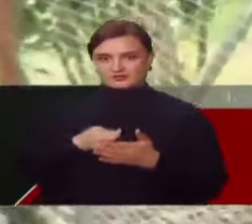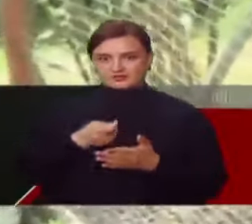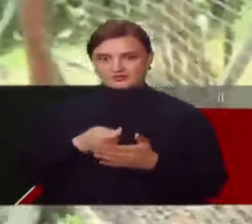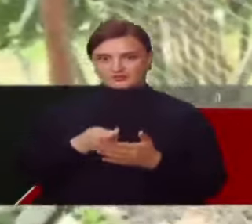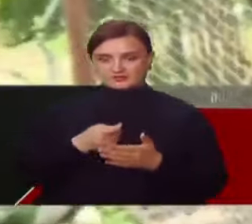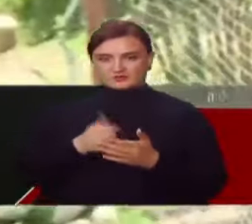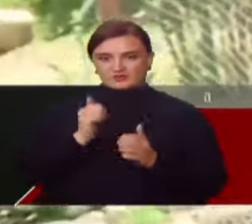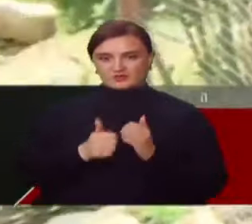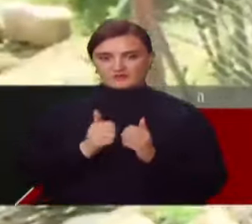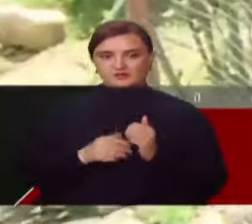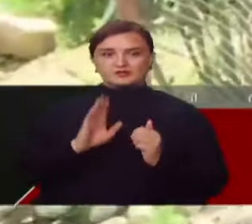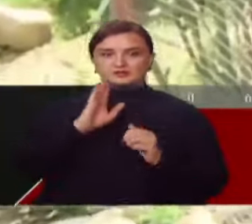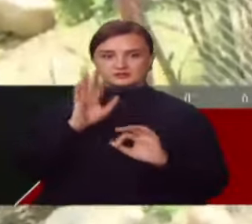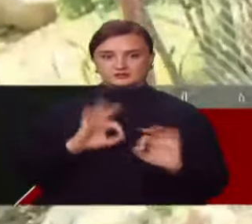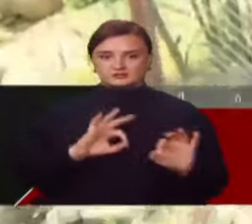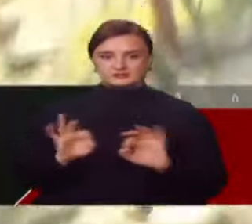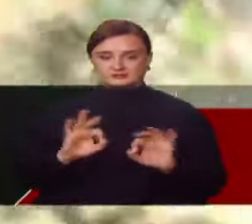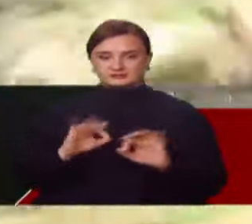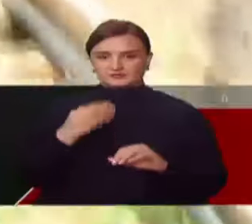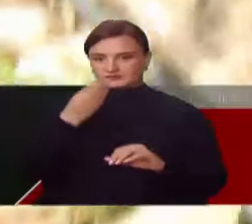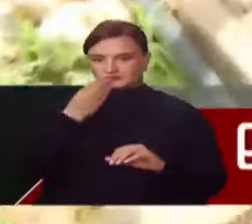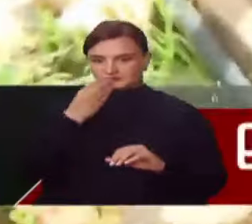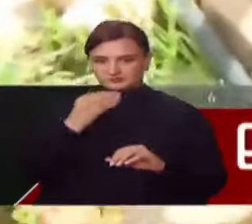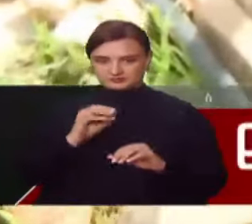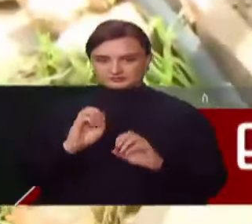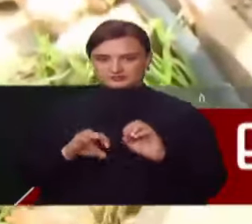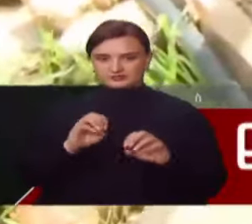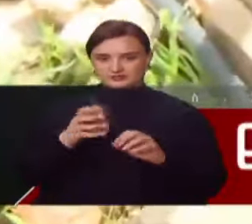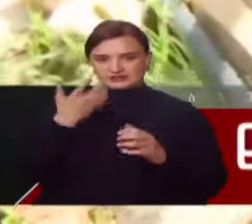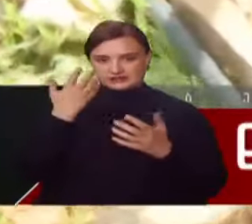ყოველ დილა ვკვებავ ასე ფრინველებს,